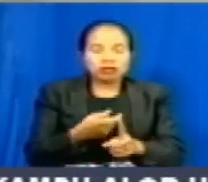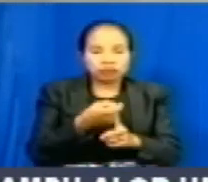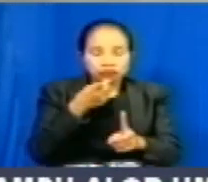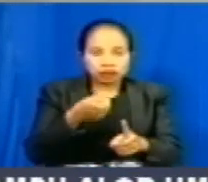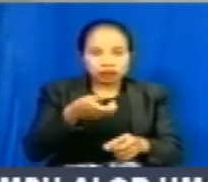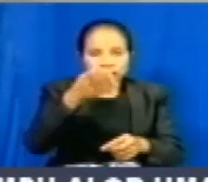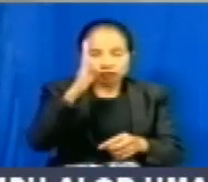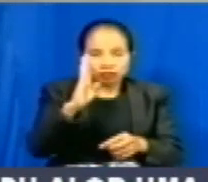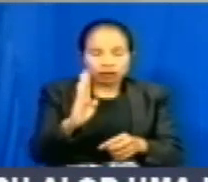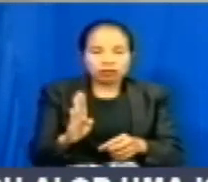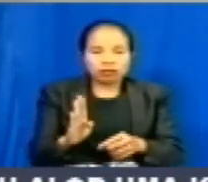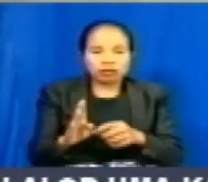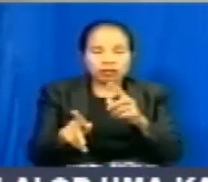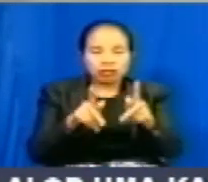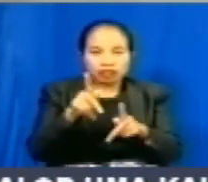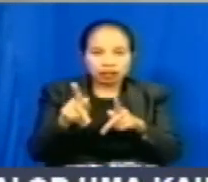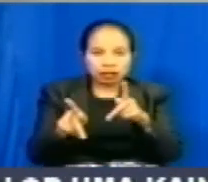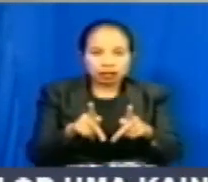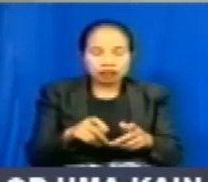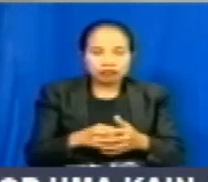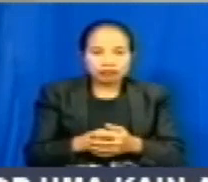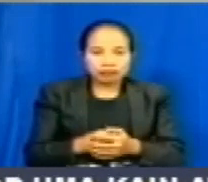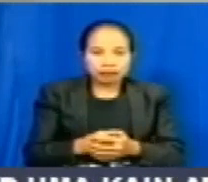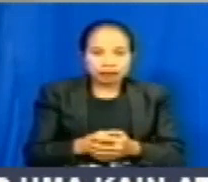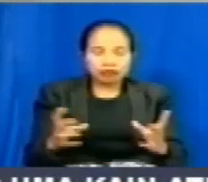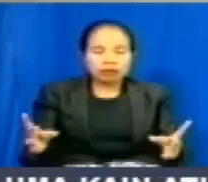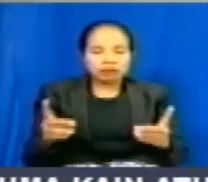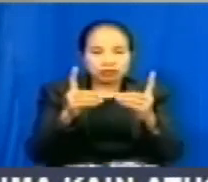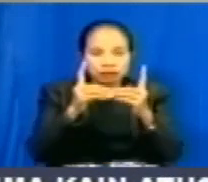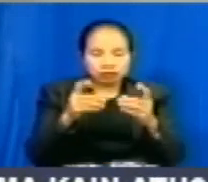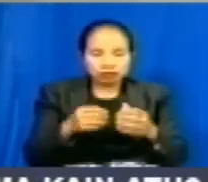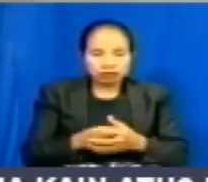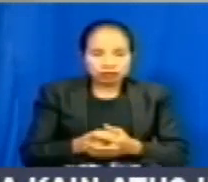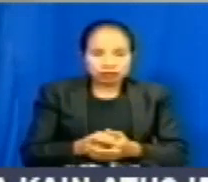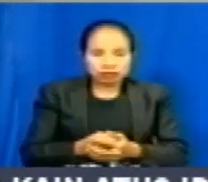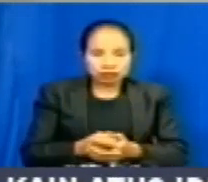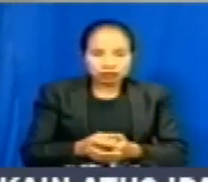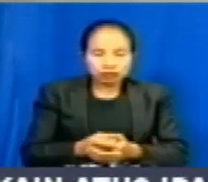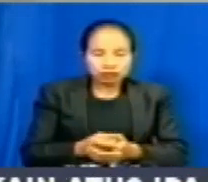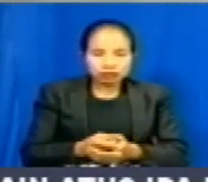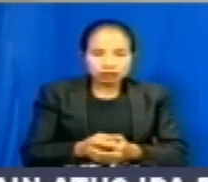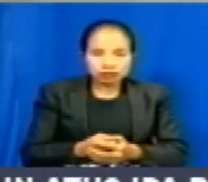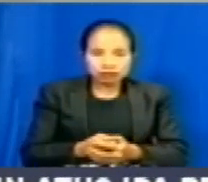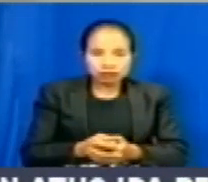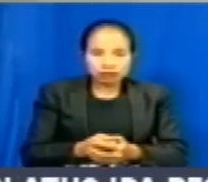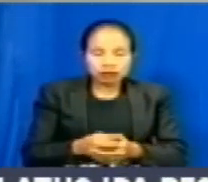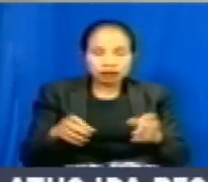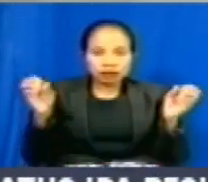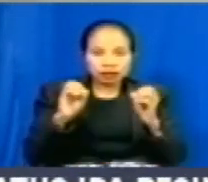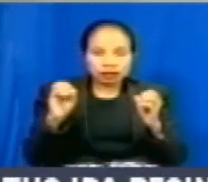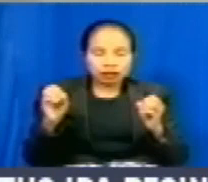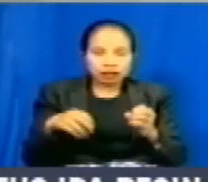maromak. Relasan ni ke ema maromak, nak suni. Kita ni mulai si bapak sa esa. Lain dia kita